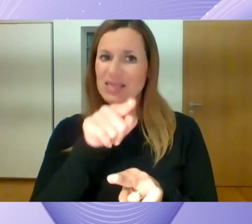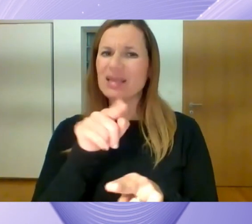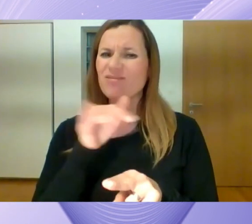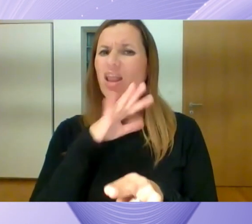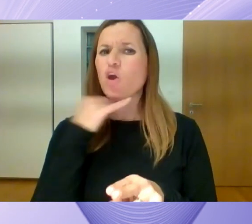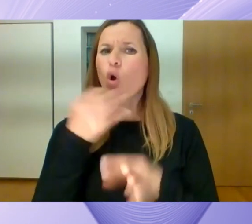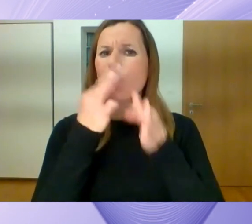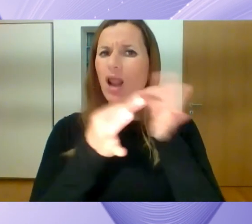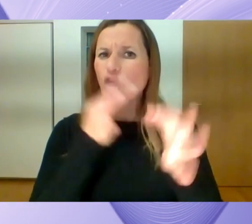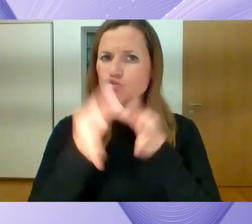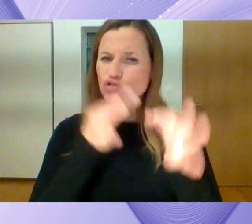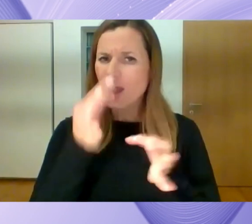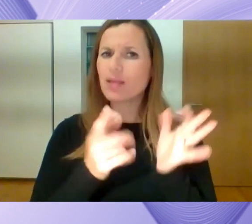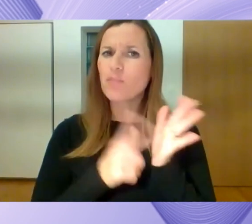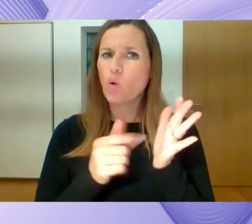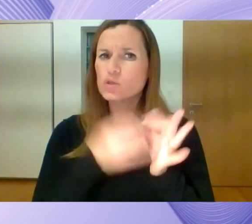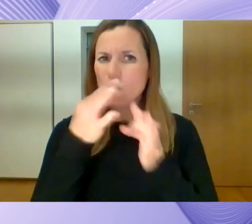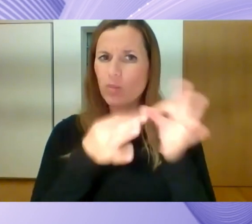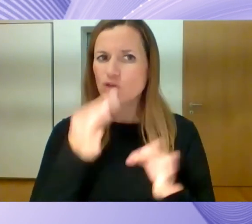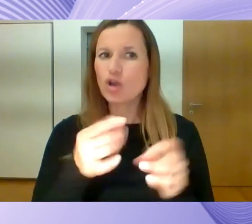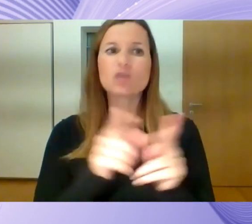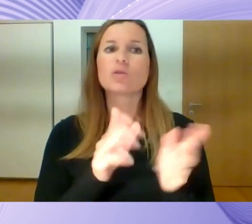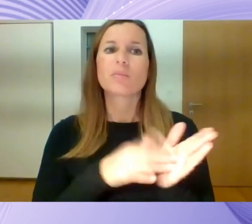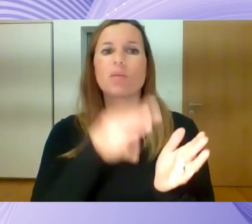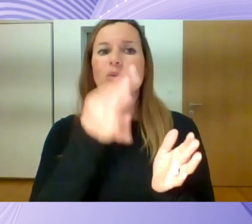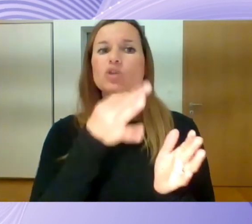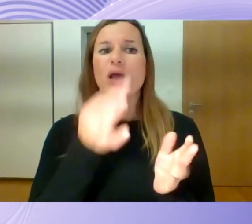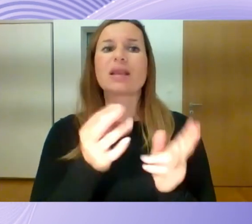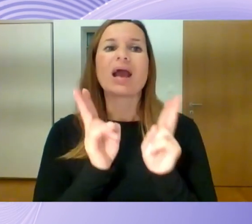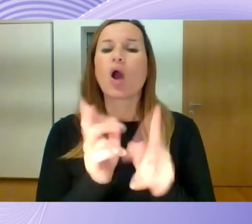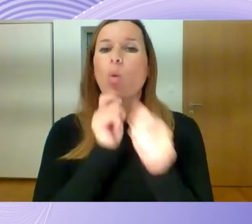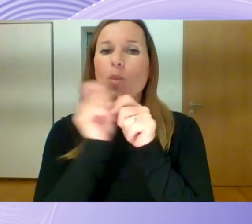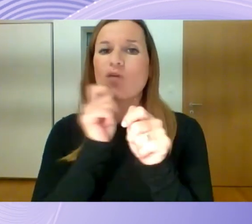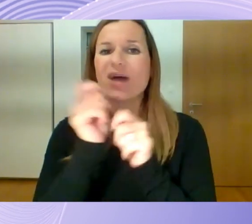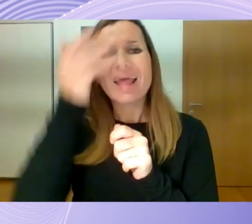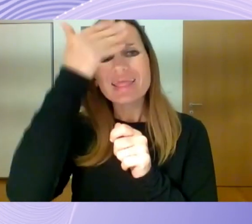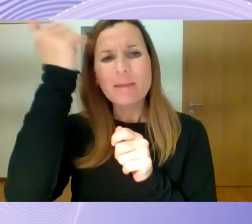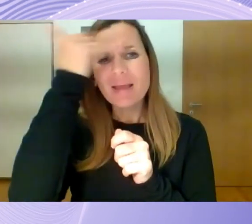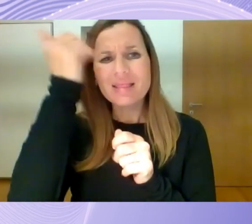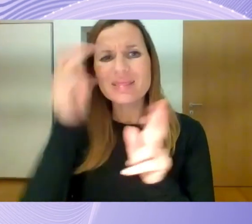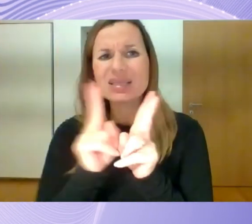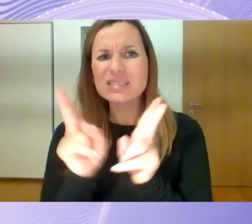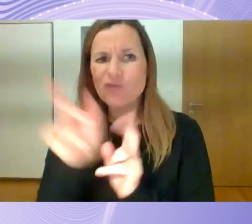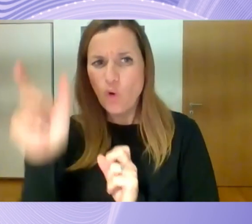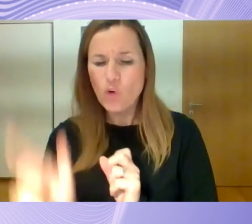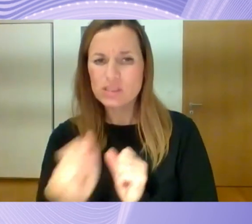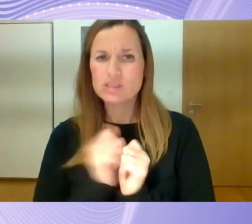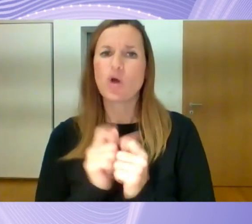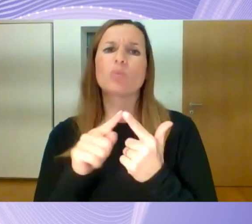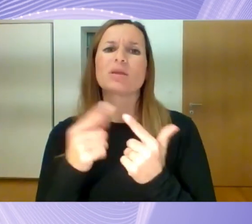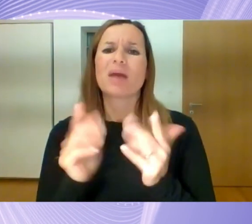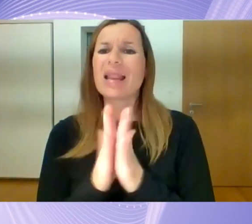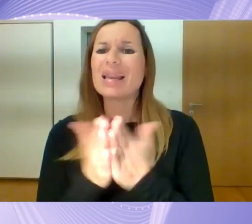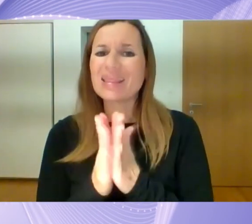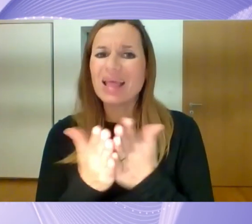najdete tudi recimo, kako z dementnim svojcem, kako se pogovarjati z njim. Potem literatura kakšna, ki vam lahko